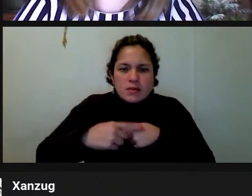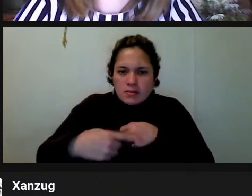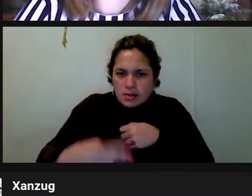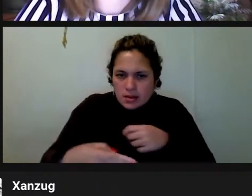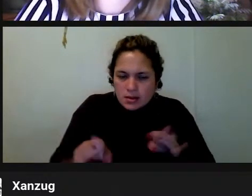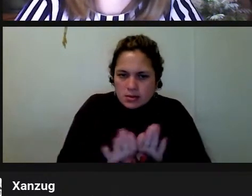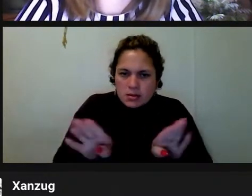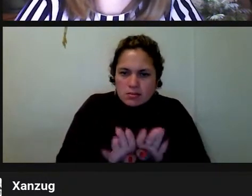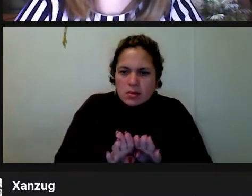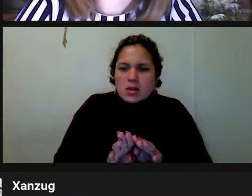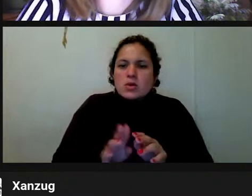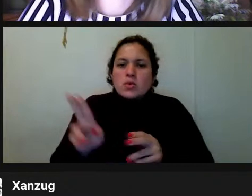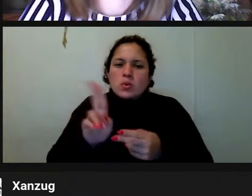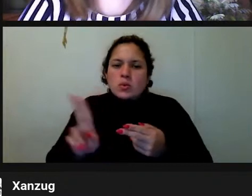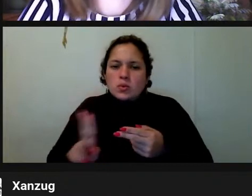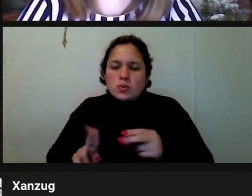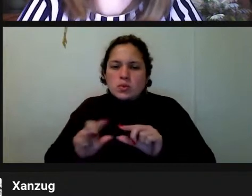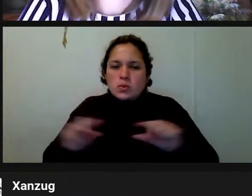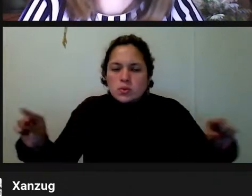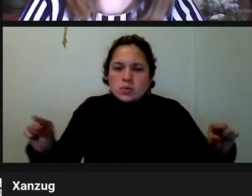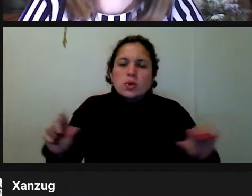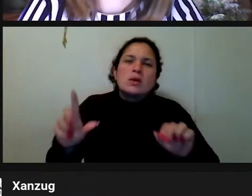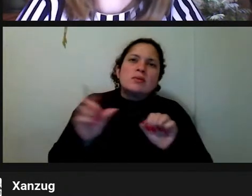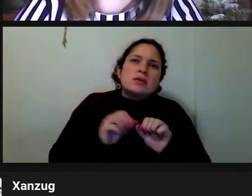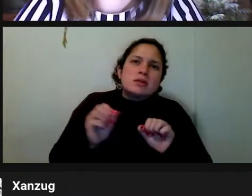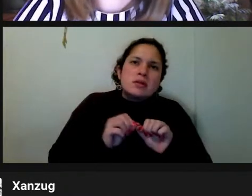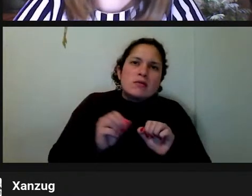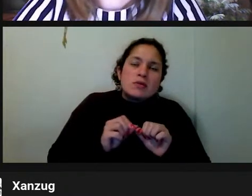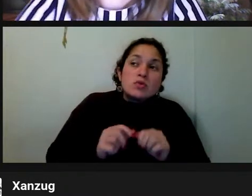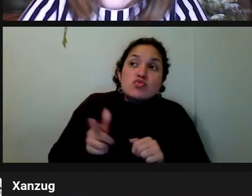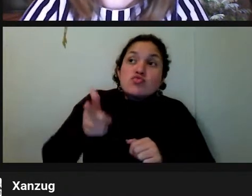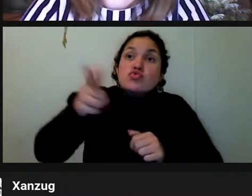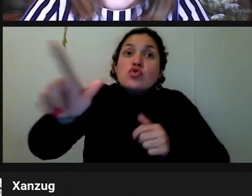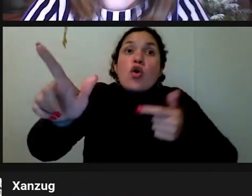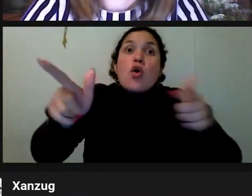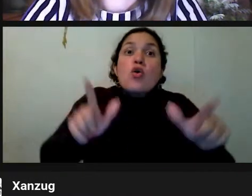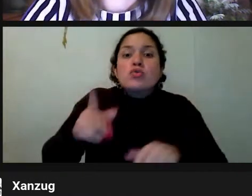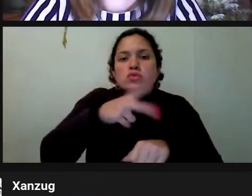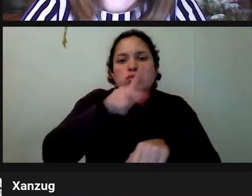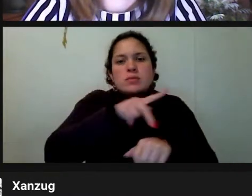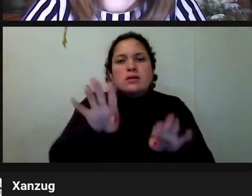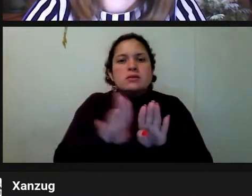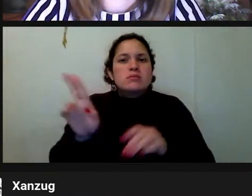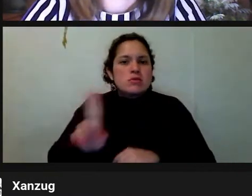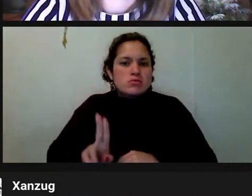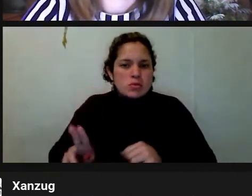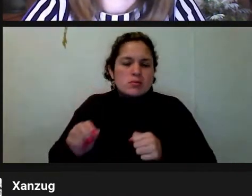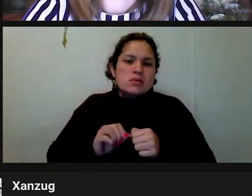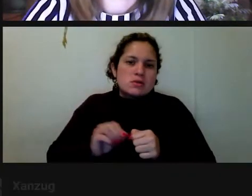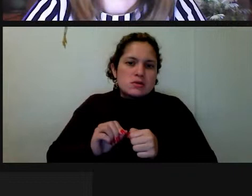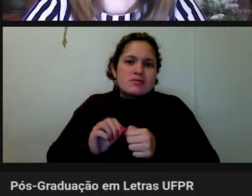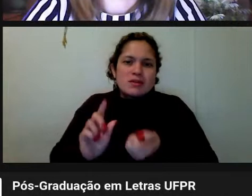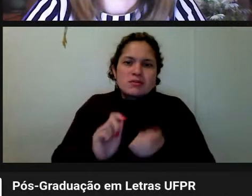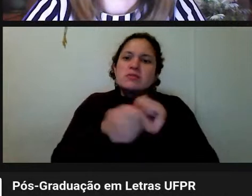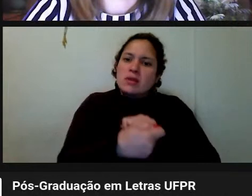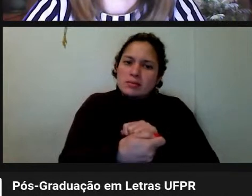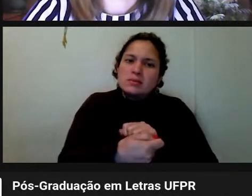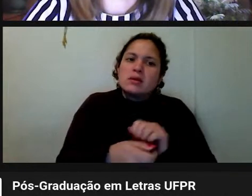os sobrenomes de origem estrangeira. Então, procura-se um modelo nas demais palavras para que esse sobrenome também siga.